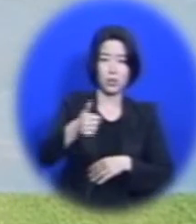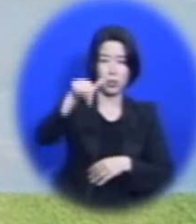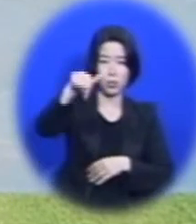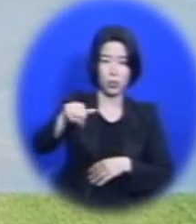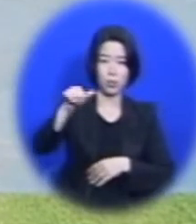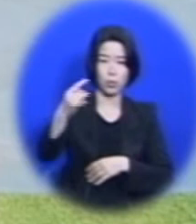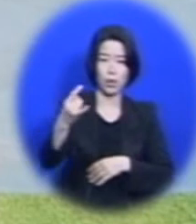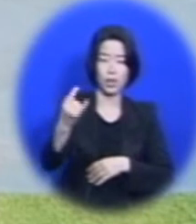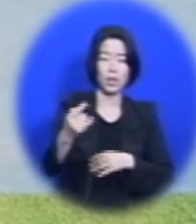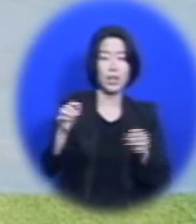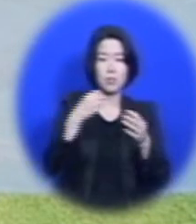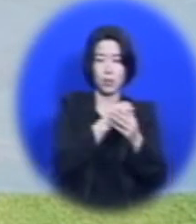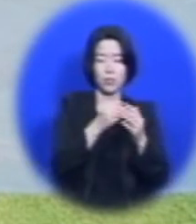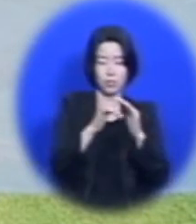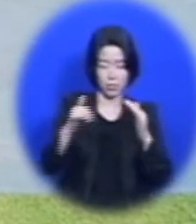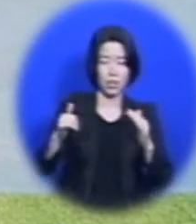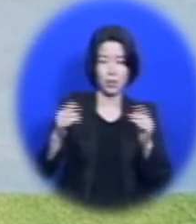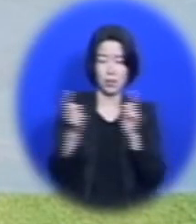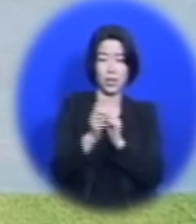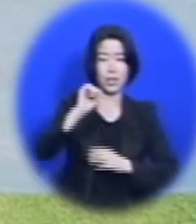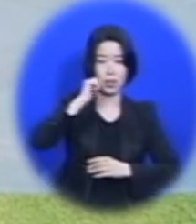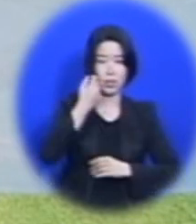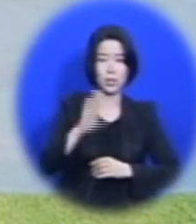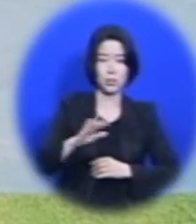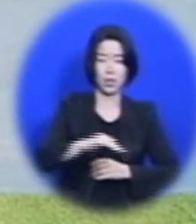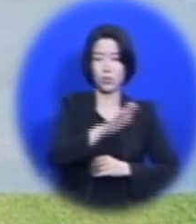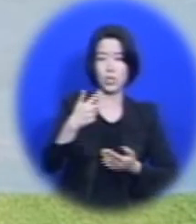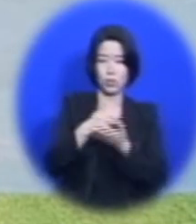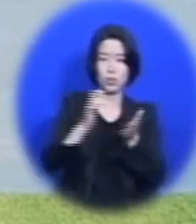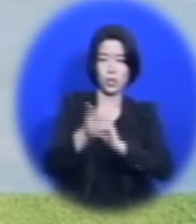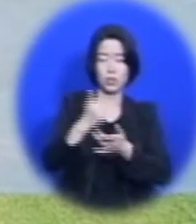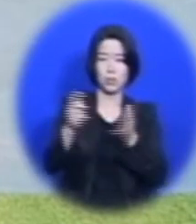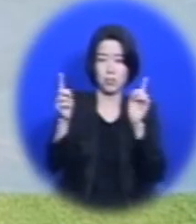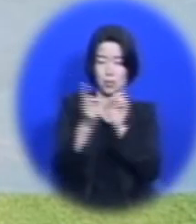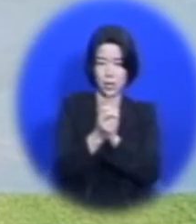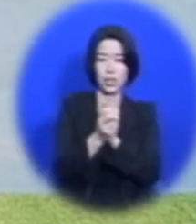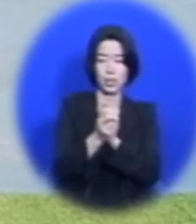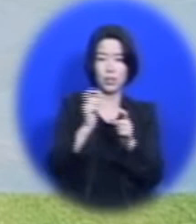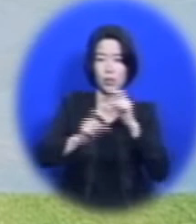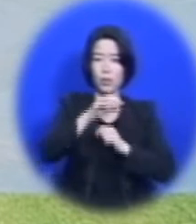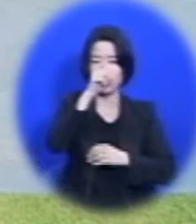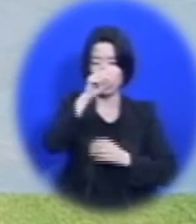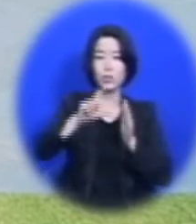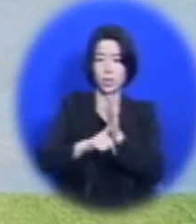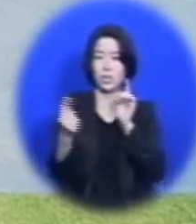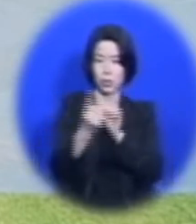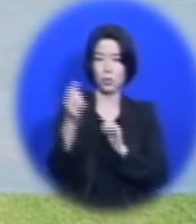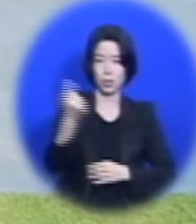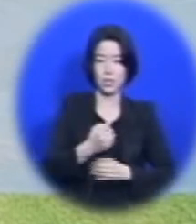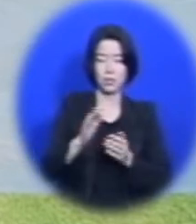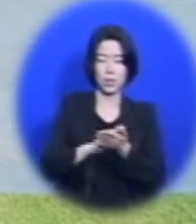어렵지만 우리와 함께 계시는 주 예수님을 만나는 데는 더 좋은 때를 만났기 때문에 이번 한 달